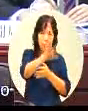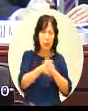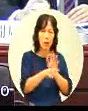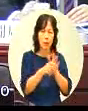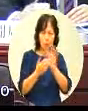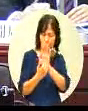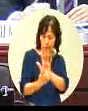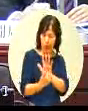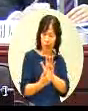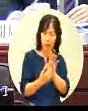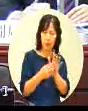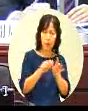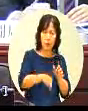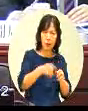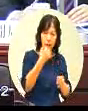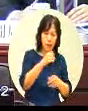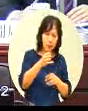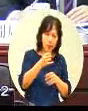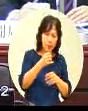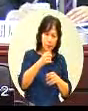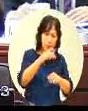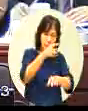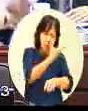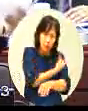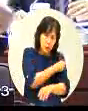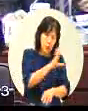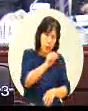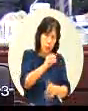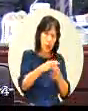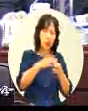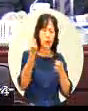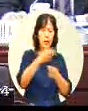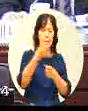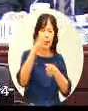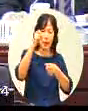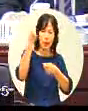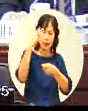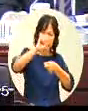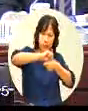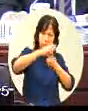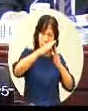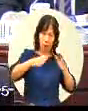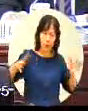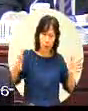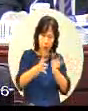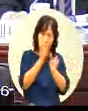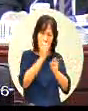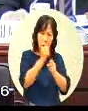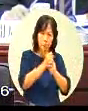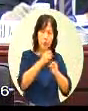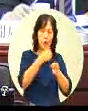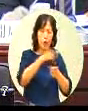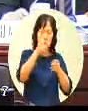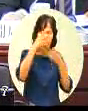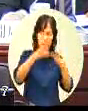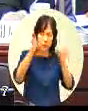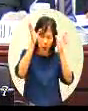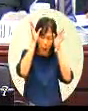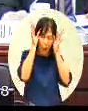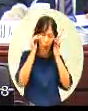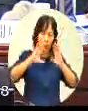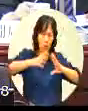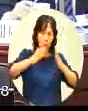治登革热的疫苗，我们能不能跟新加坡合作，跟很多热带国家当这合